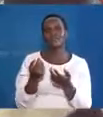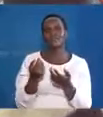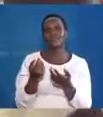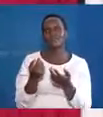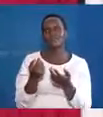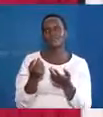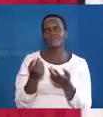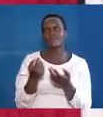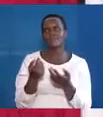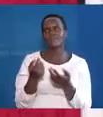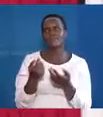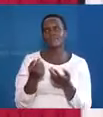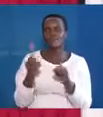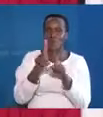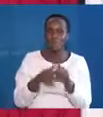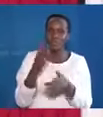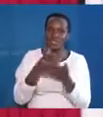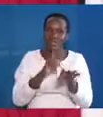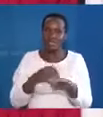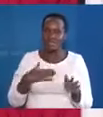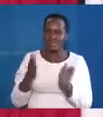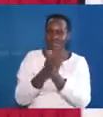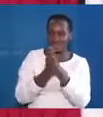Nipige story hapo na mama kidogo hapo.